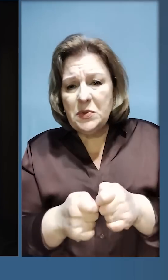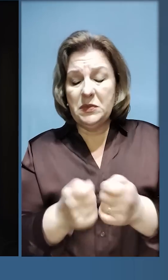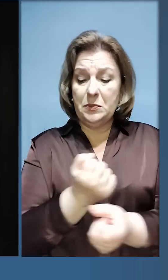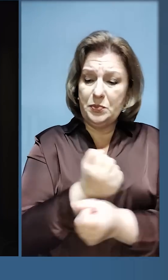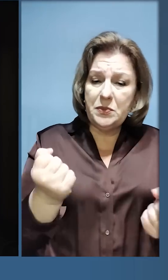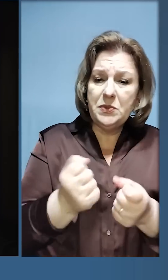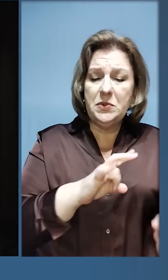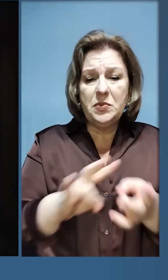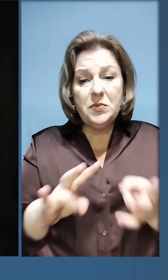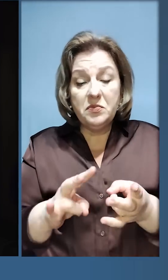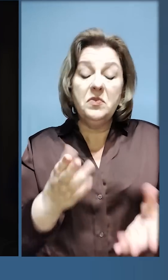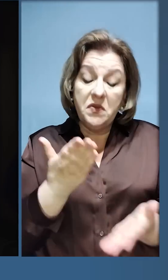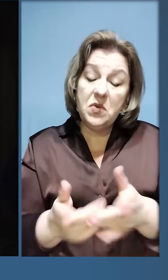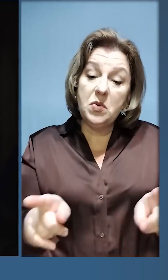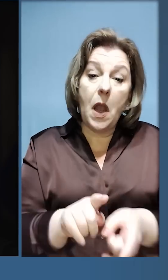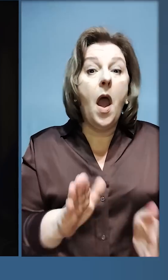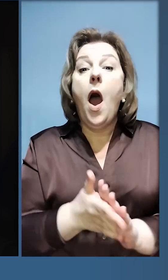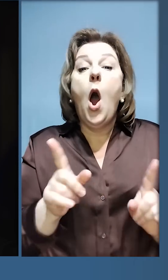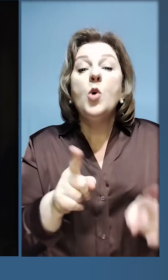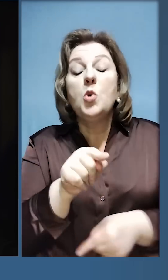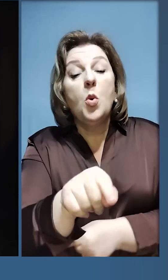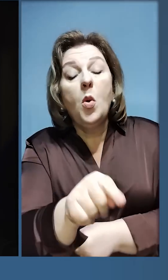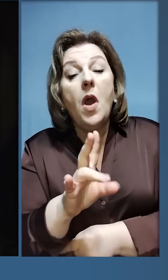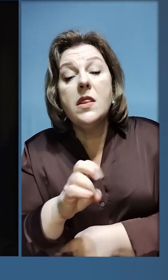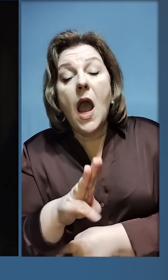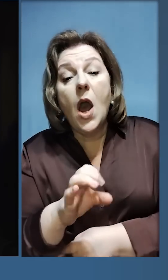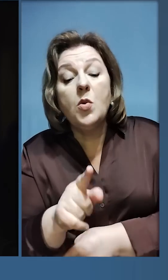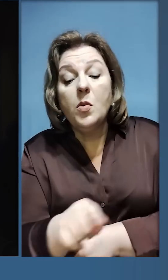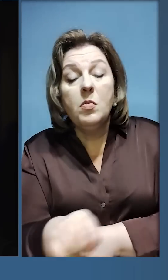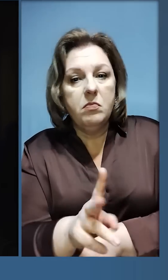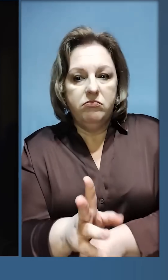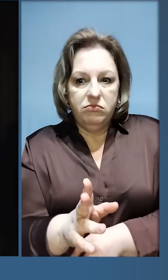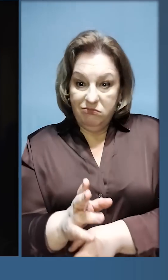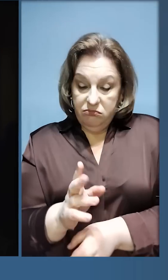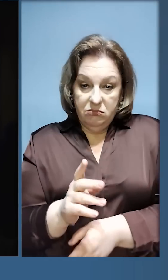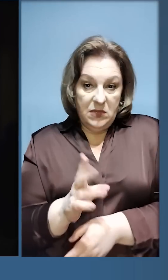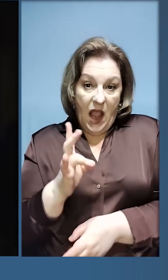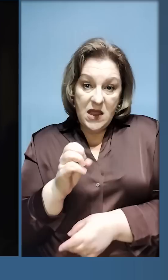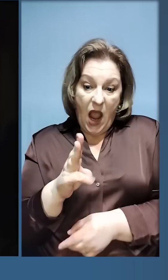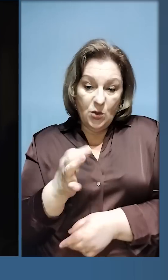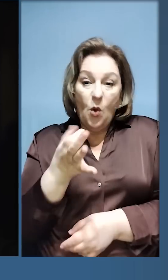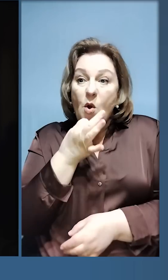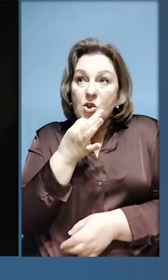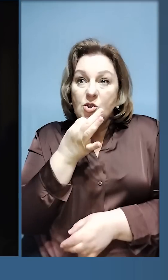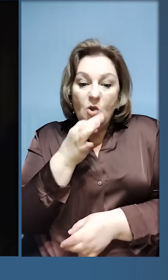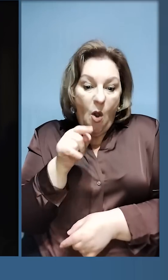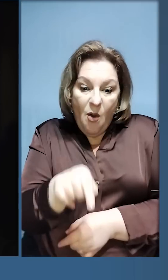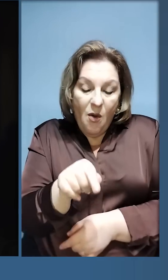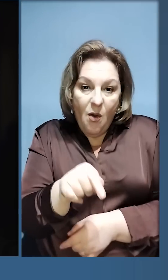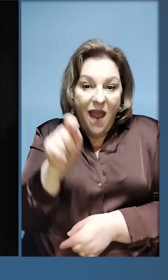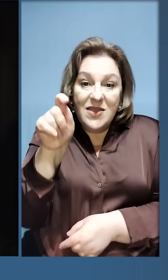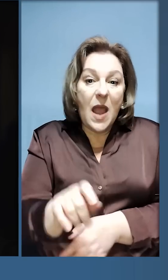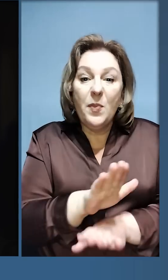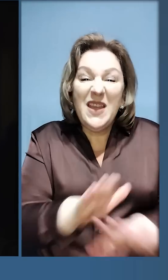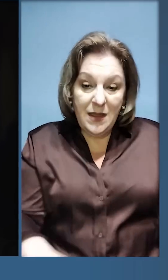поламано, підірвано, поламано. Ось така ситуація. Говорить, а що НАТО? Ну, що НАТО? НАТО ще не під'їхало.